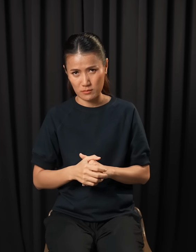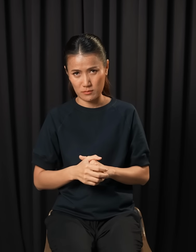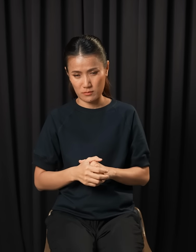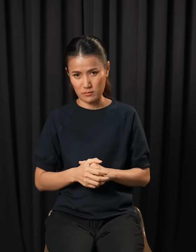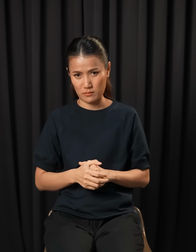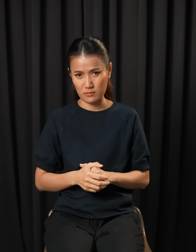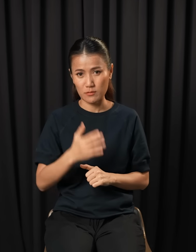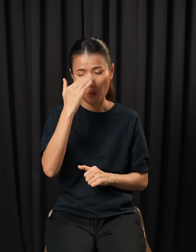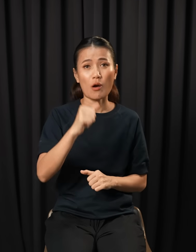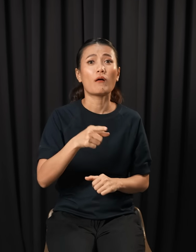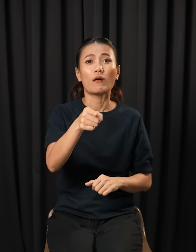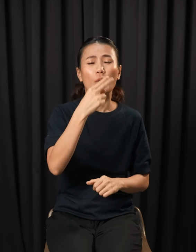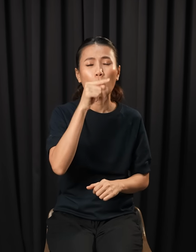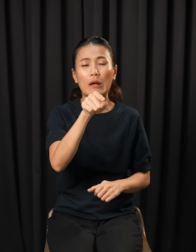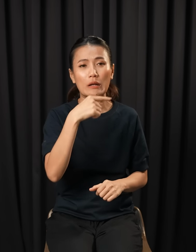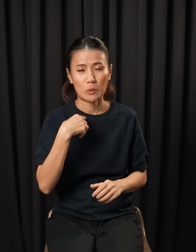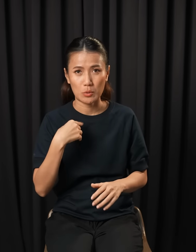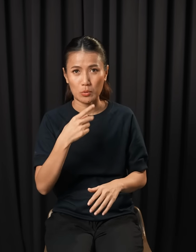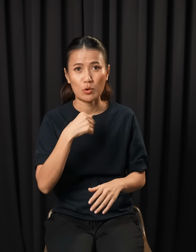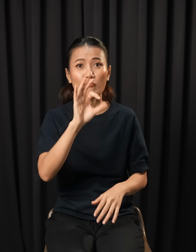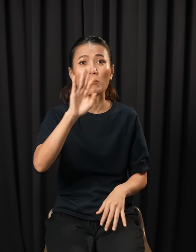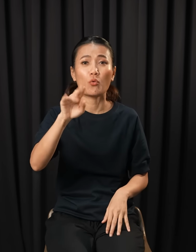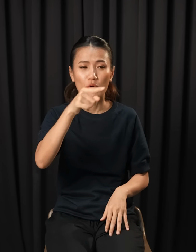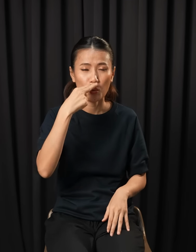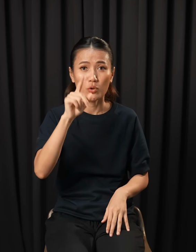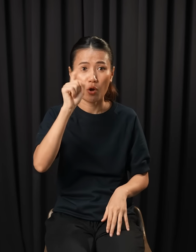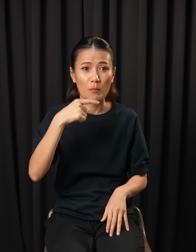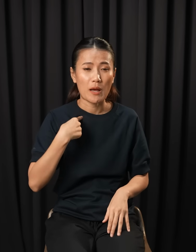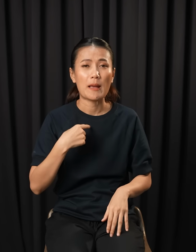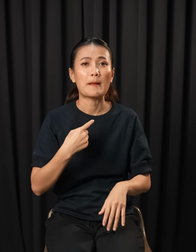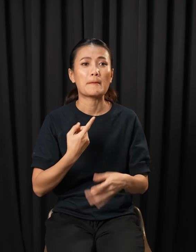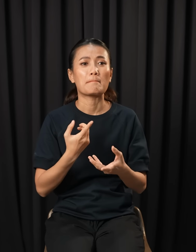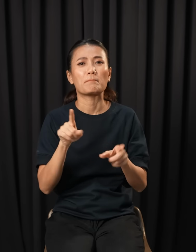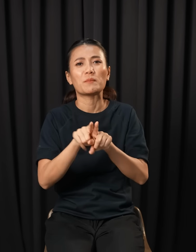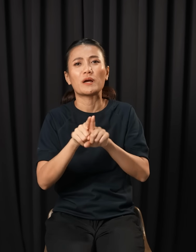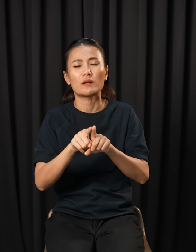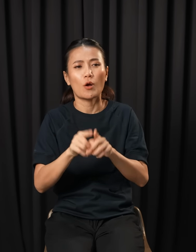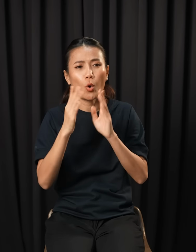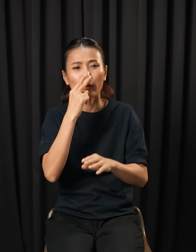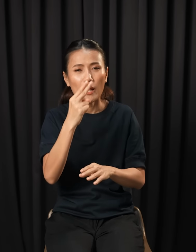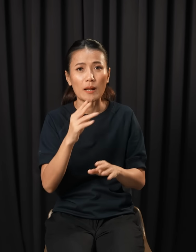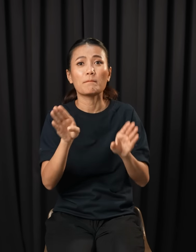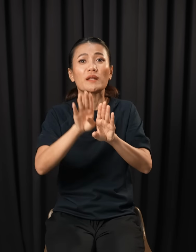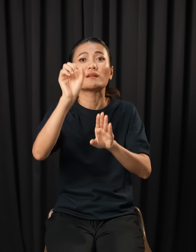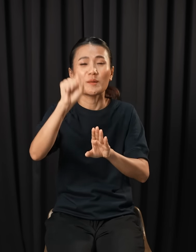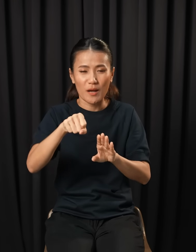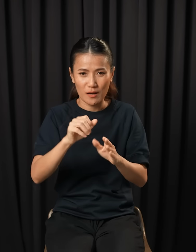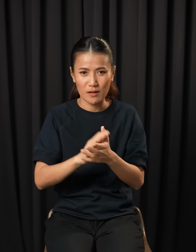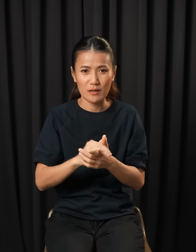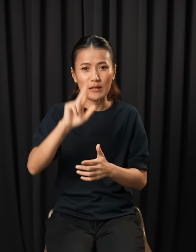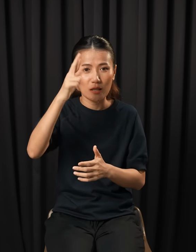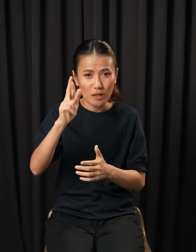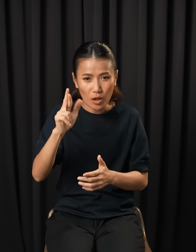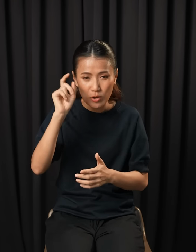ไรเนี่ยมันเปลี่ยนไปเยอะคนรุ่นใหม่ว่าแต่เข้าใจตอนน ี้การรับรู้ปิดการรับรู้ต้องจ่ายเงินให้มัน อสมทรู้ดีอสมทรู้ดี ก็เล